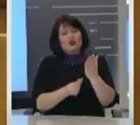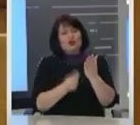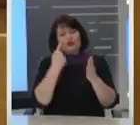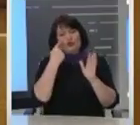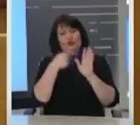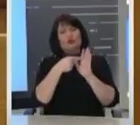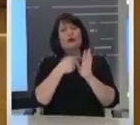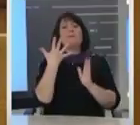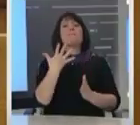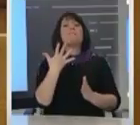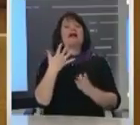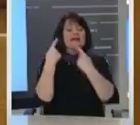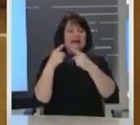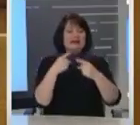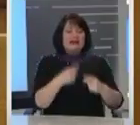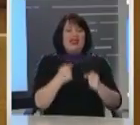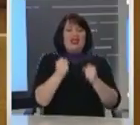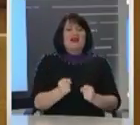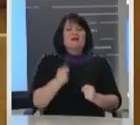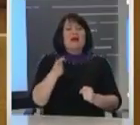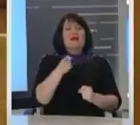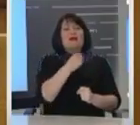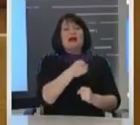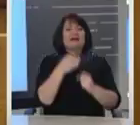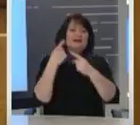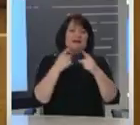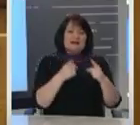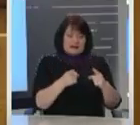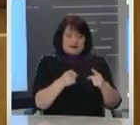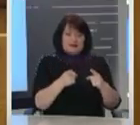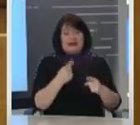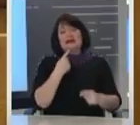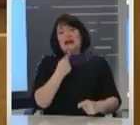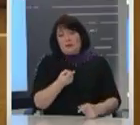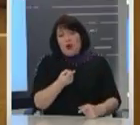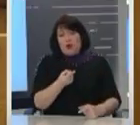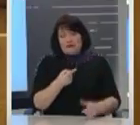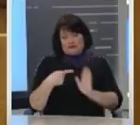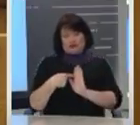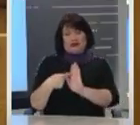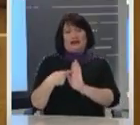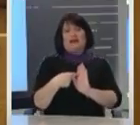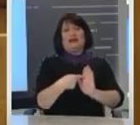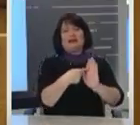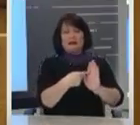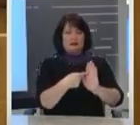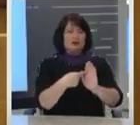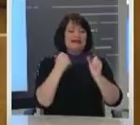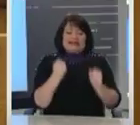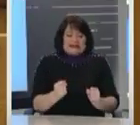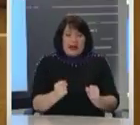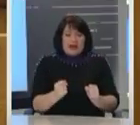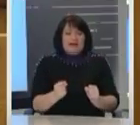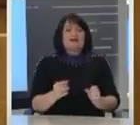καταγράψει 5 διαφορετικές θέσεις, 5 διαφορετικές τάσεις, για να μιλήσω με την προσφυλή λέξη του κυρίου Καμένου, για